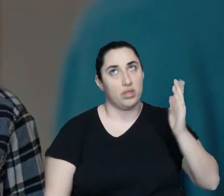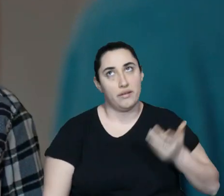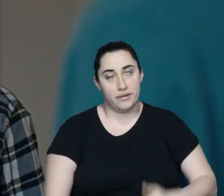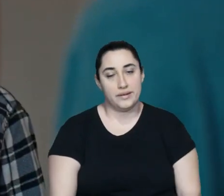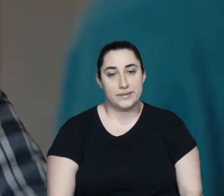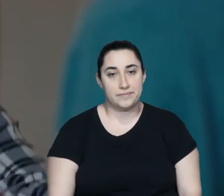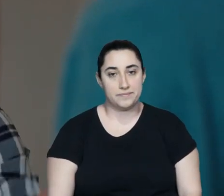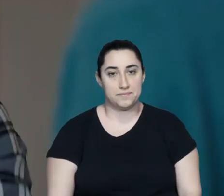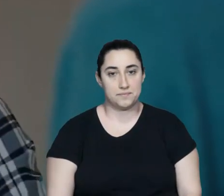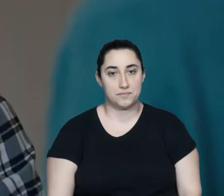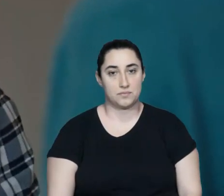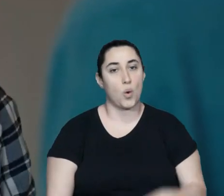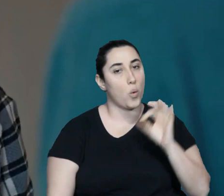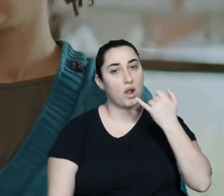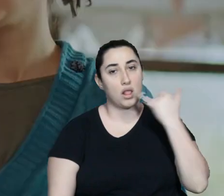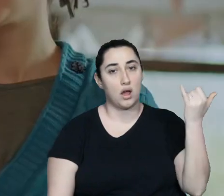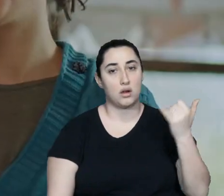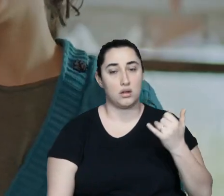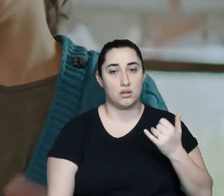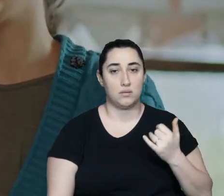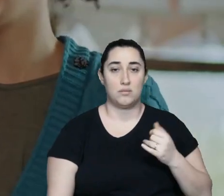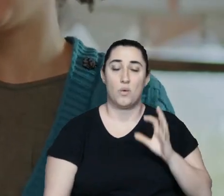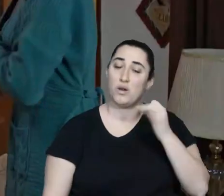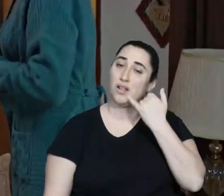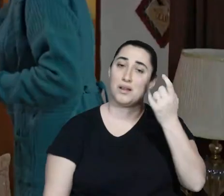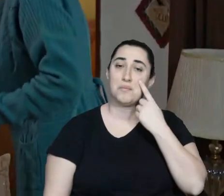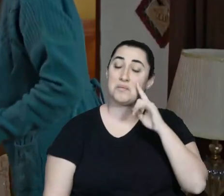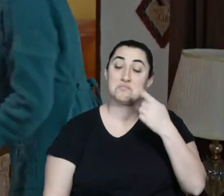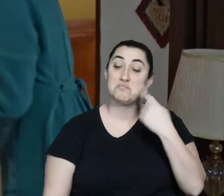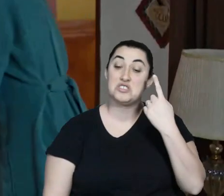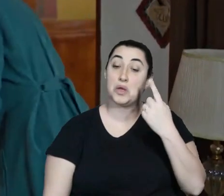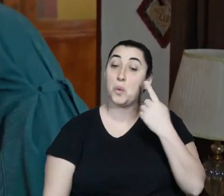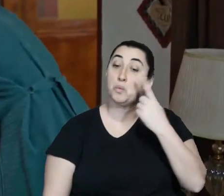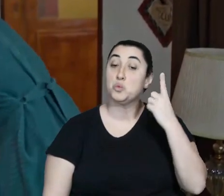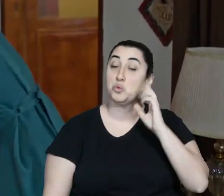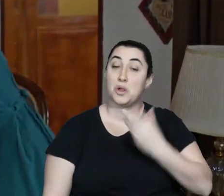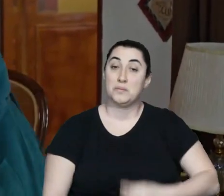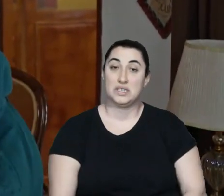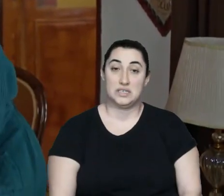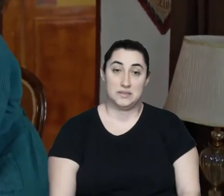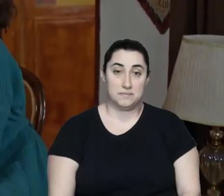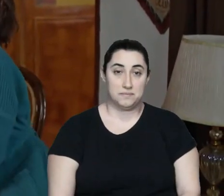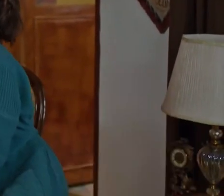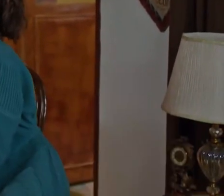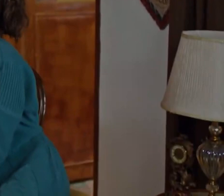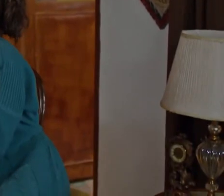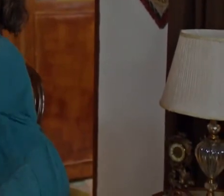değil mi? Onu arayalım. Bir onu arayalım bari. Belki bir şey görmüştür, duymuştur.